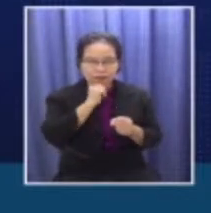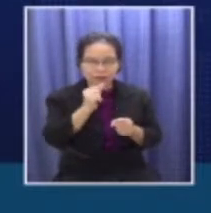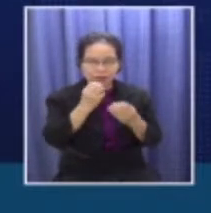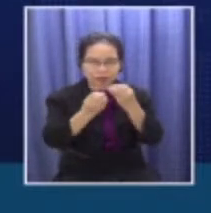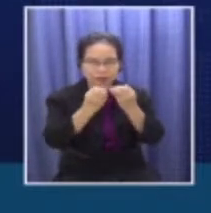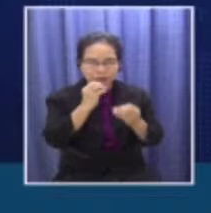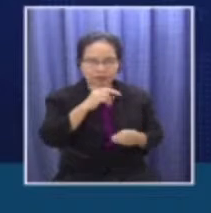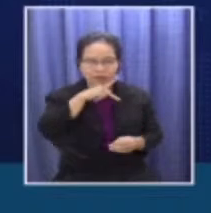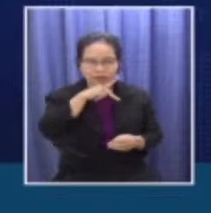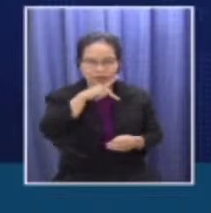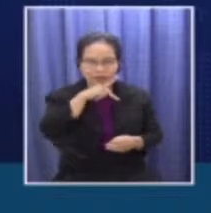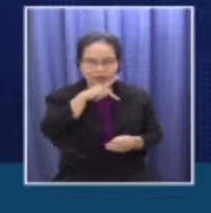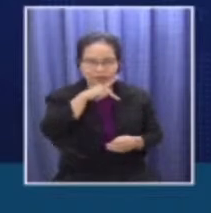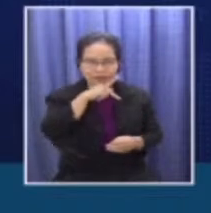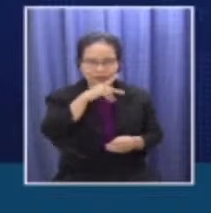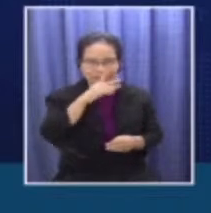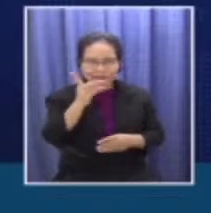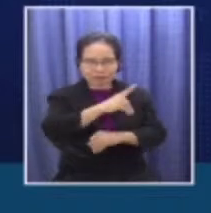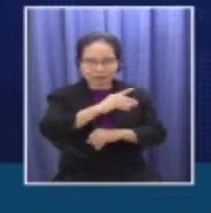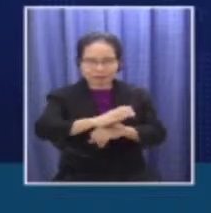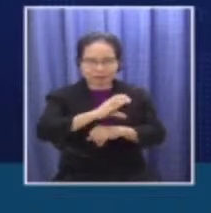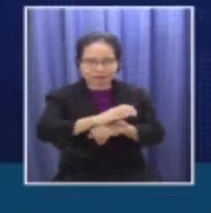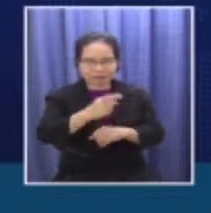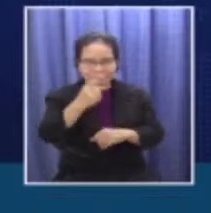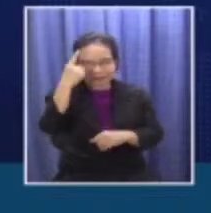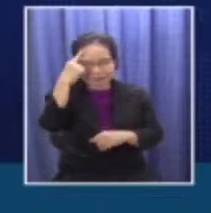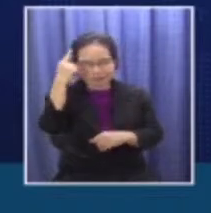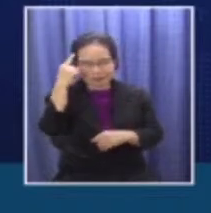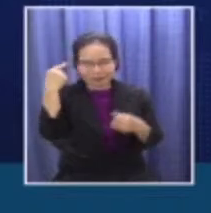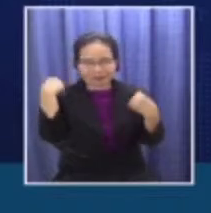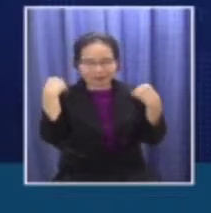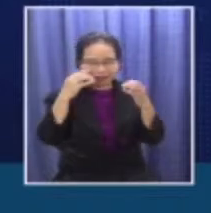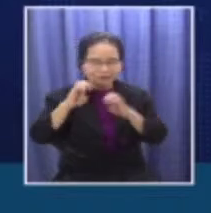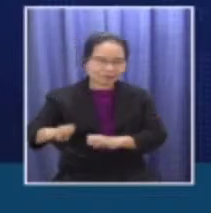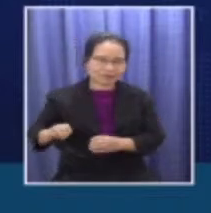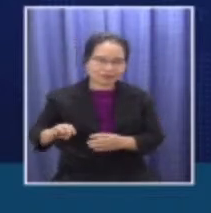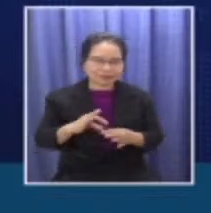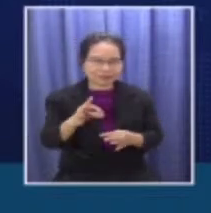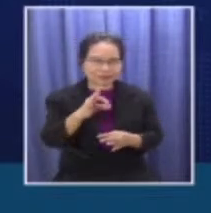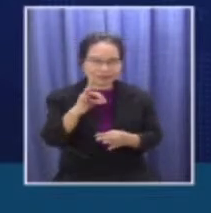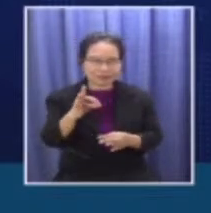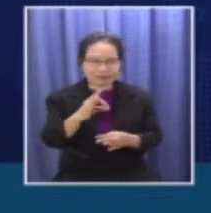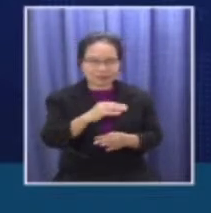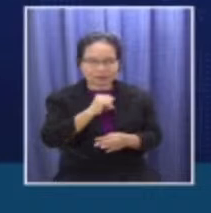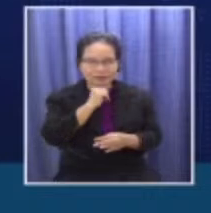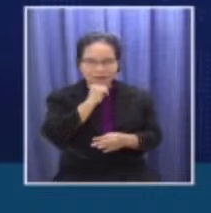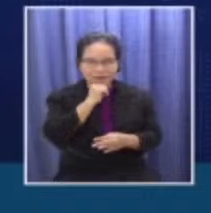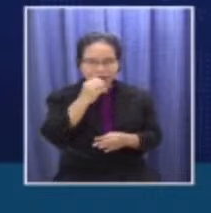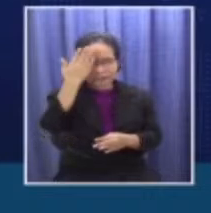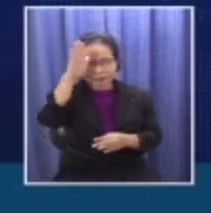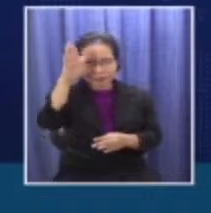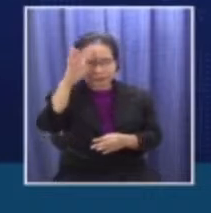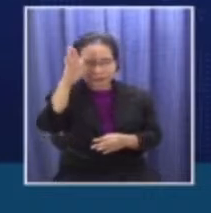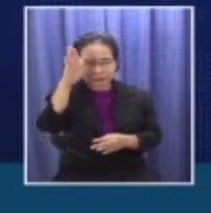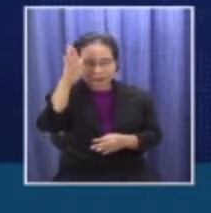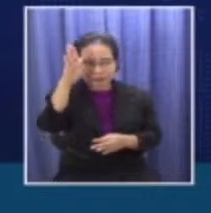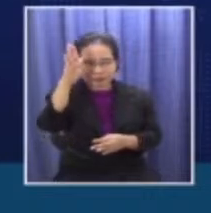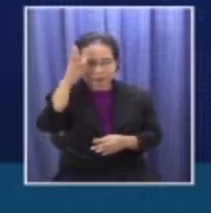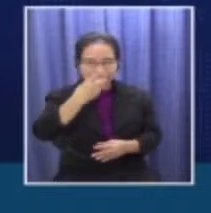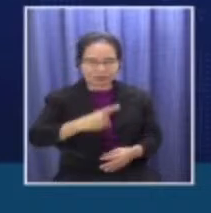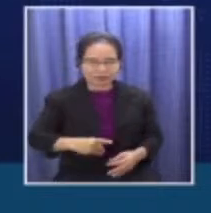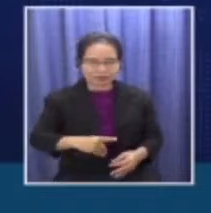Daniel mu adwumayɛfoɔ nyinaa na aseda nka Nyankopɔn ahwɛ mu nyinaa so sister Gara Abad yɛne bota yɛnti